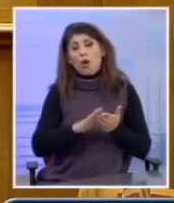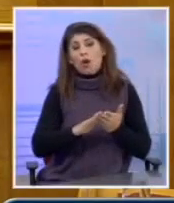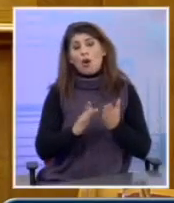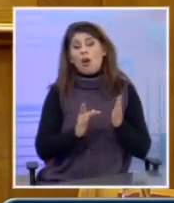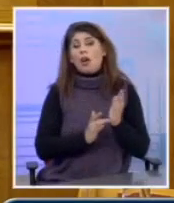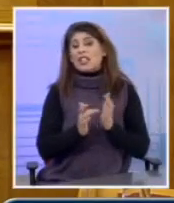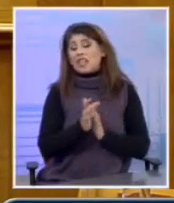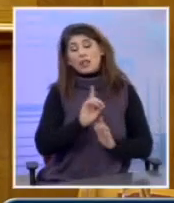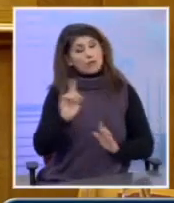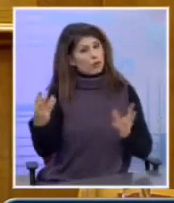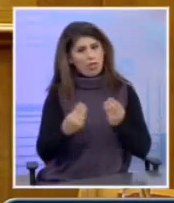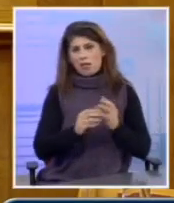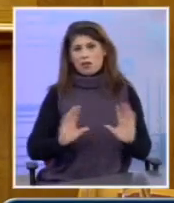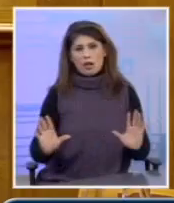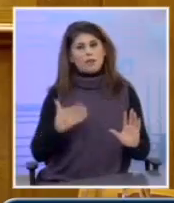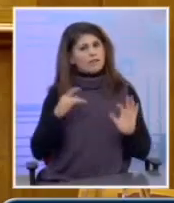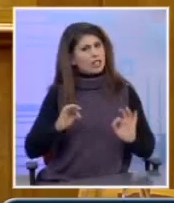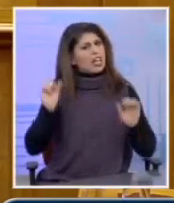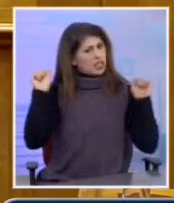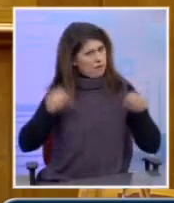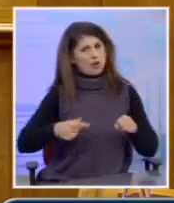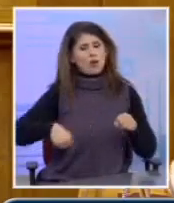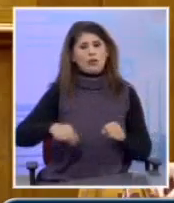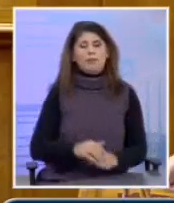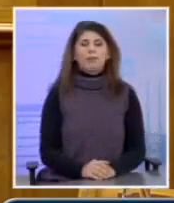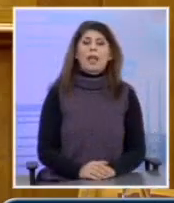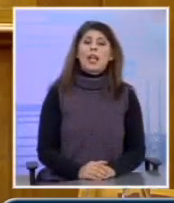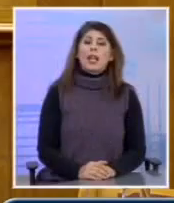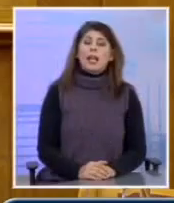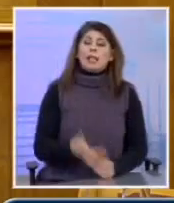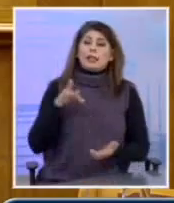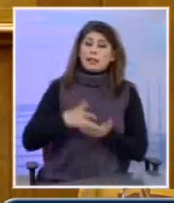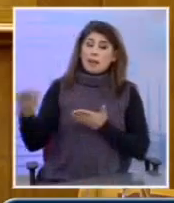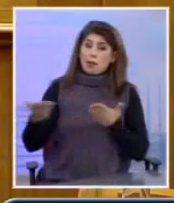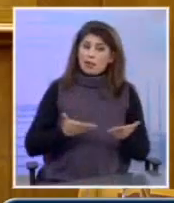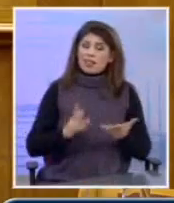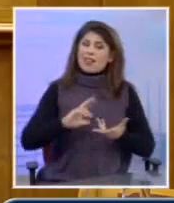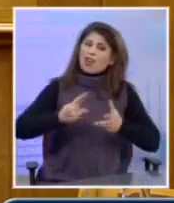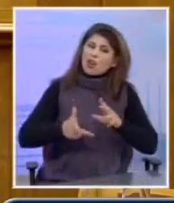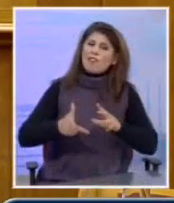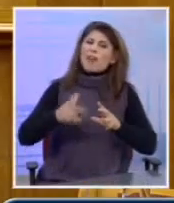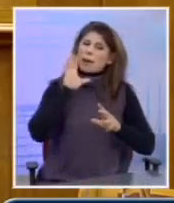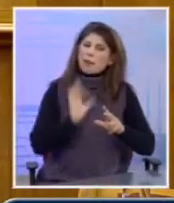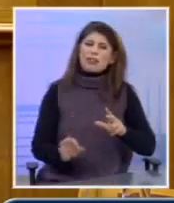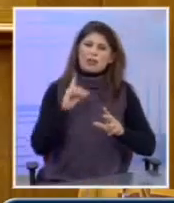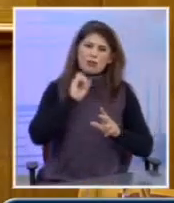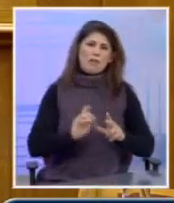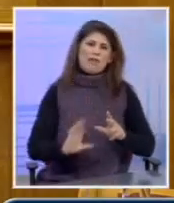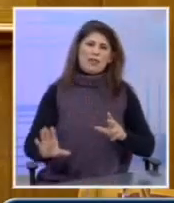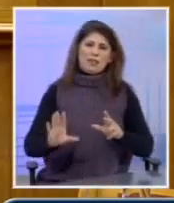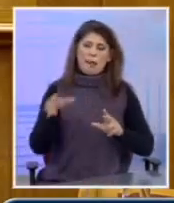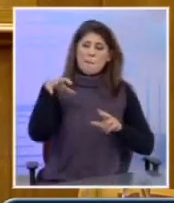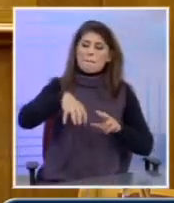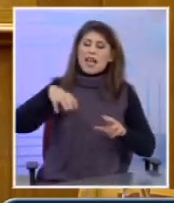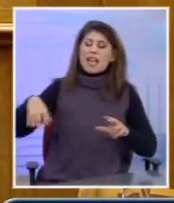δευτερολογία μου. Η επιλογή του τόπου εγκατάστασης κέντρων ταυτοποίησης επιβλήθηκε από τη γεωγραφία και την πραγματικότητα των